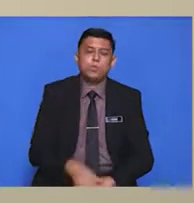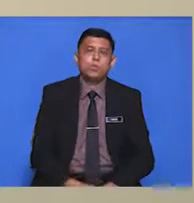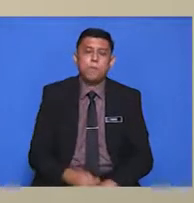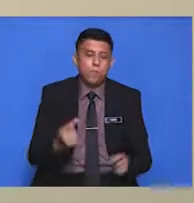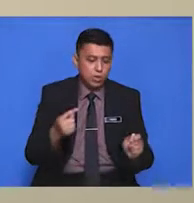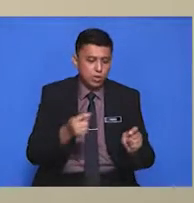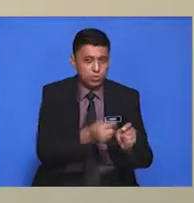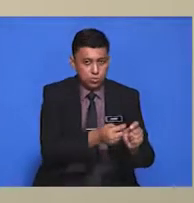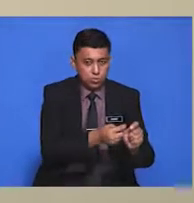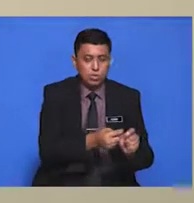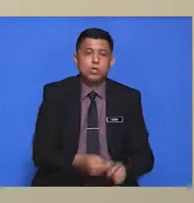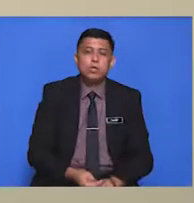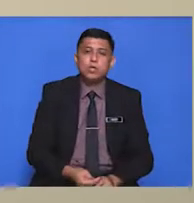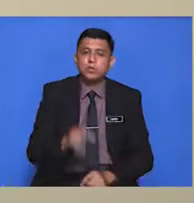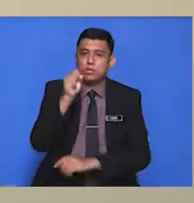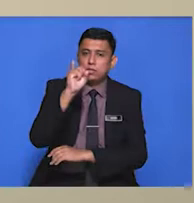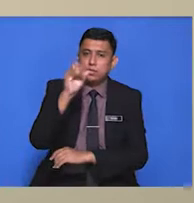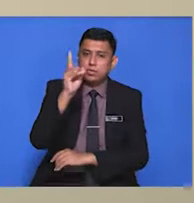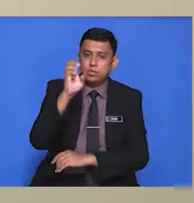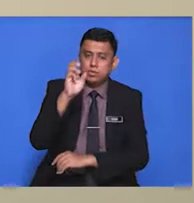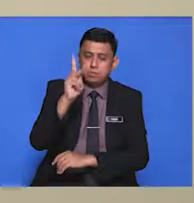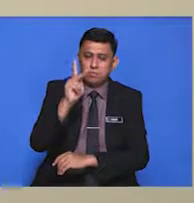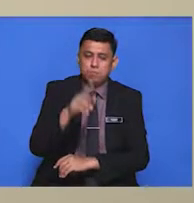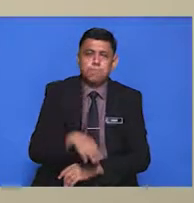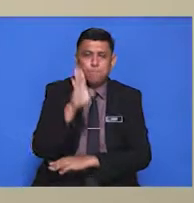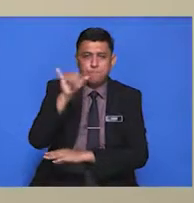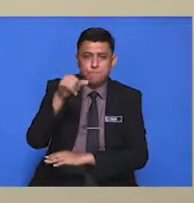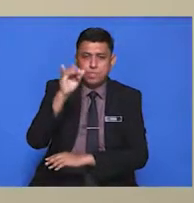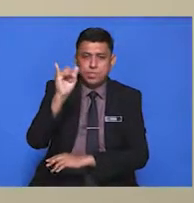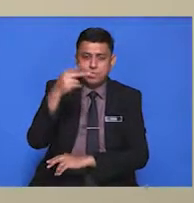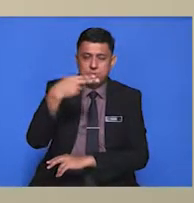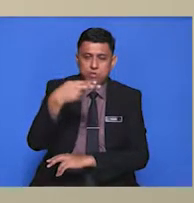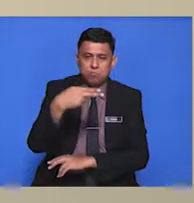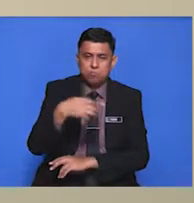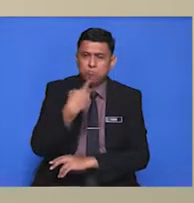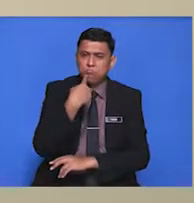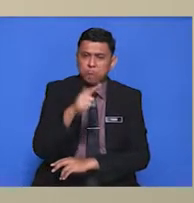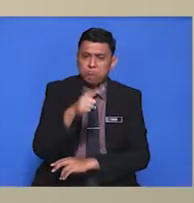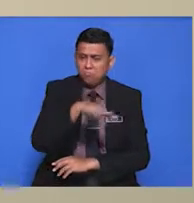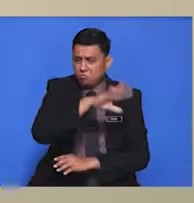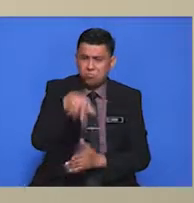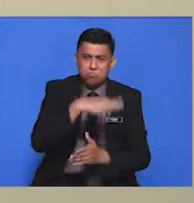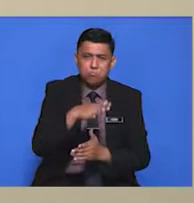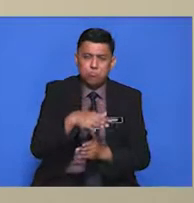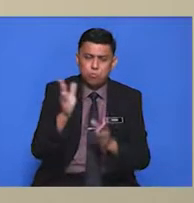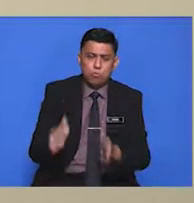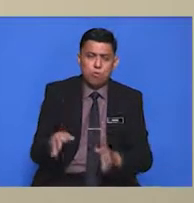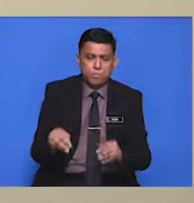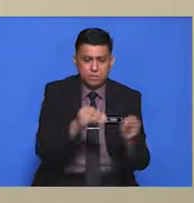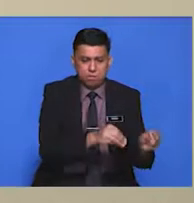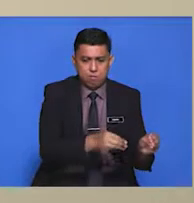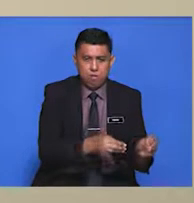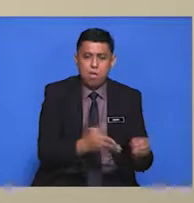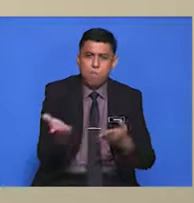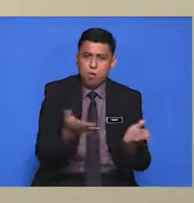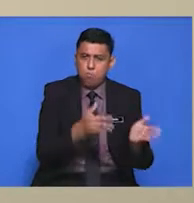Menurut Sidik, Binjah telah mengarahkan seisi kampung berpindah. Binjah turut membawa Samseng ke kampung itu.